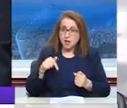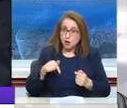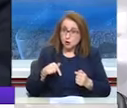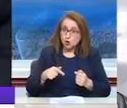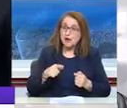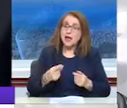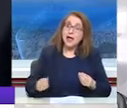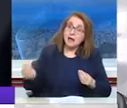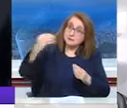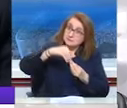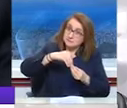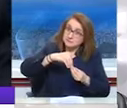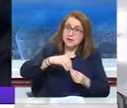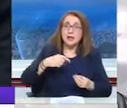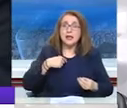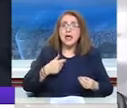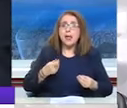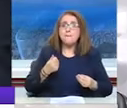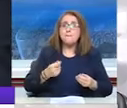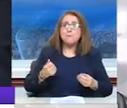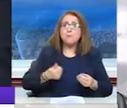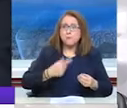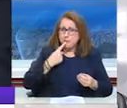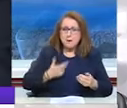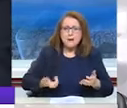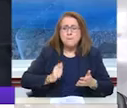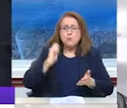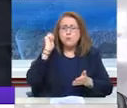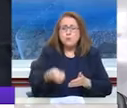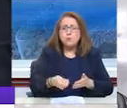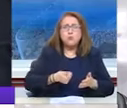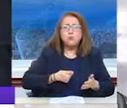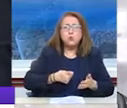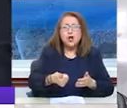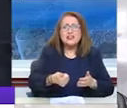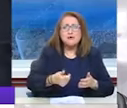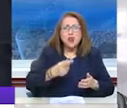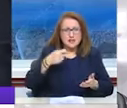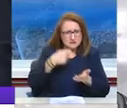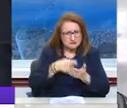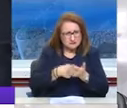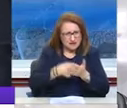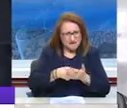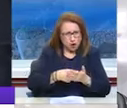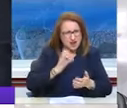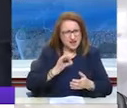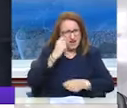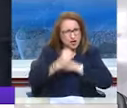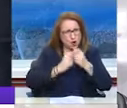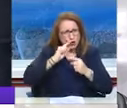Προστίθεται στα πλαίσια αυτά η επιστρεπταία προκαταβολή και ορισμένα προγράμματα του Υπουργείου Ανάπτυξης που καλύπτουν